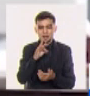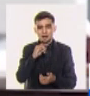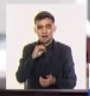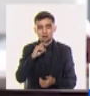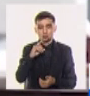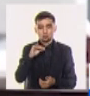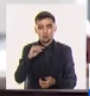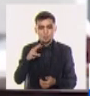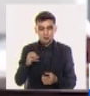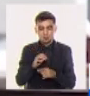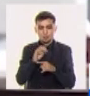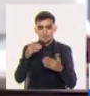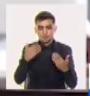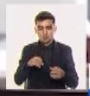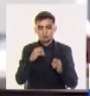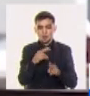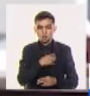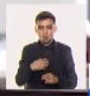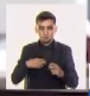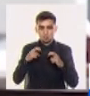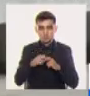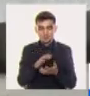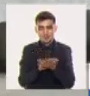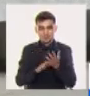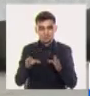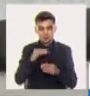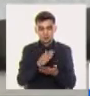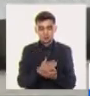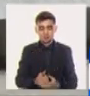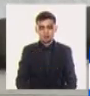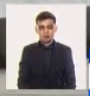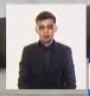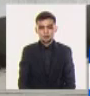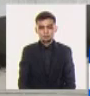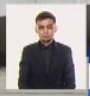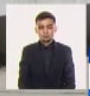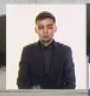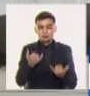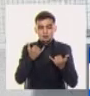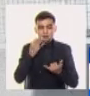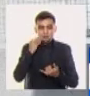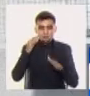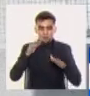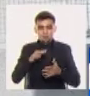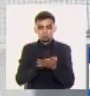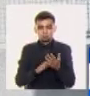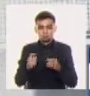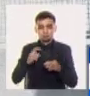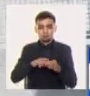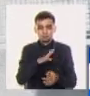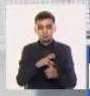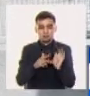Специальная приемная комиссия отрабатывает все эти заявки. На сегодня в Алматы зарегистрировано